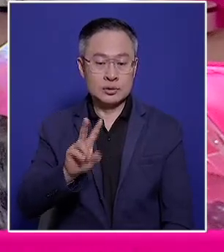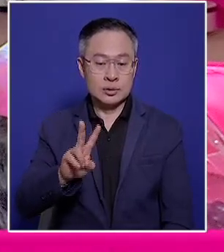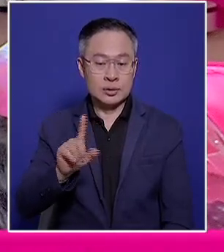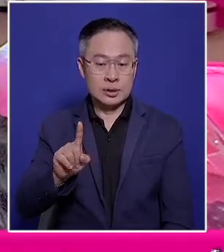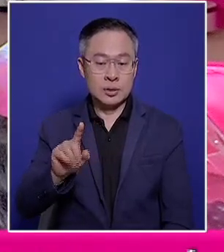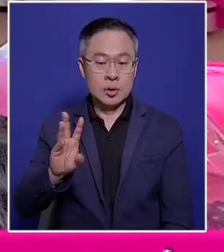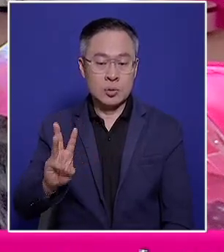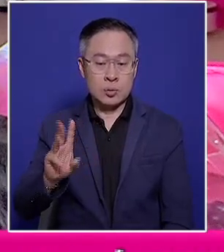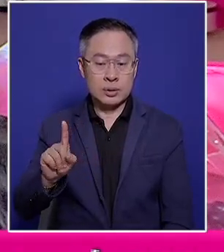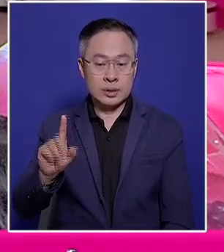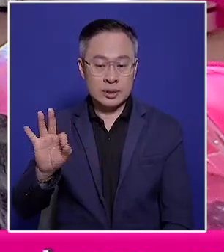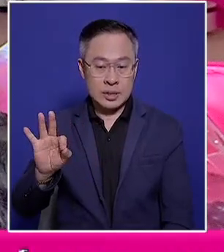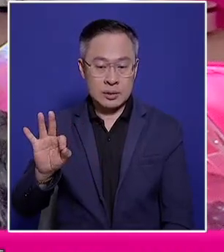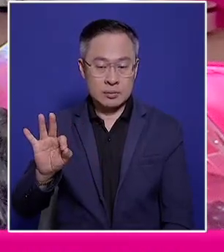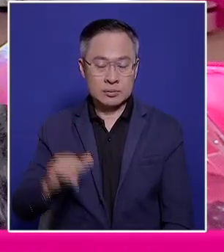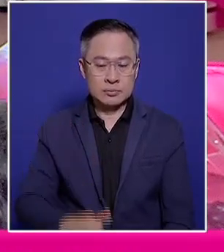0121619